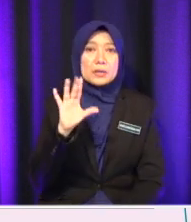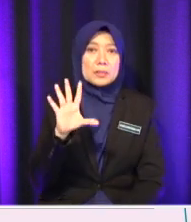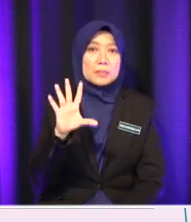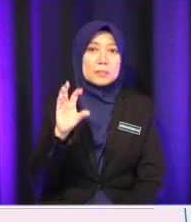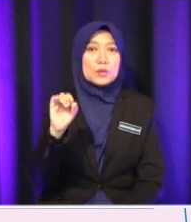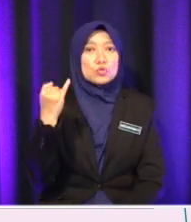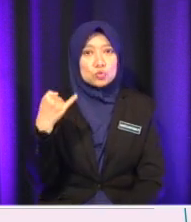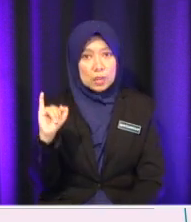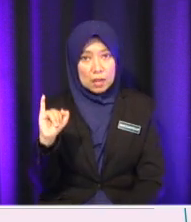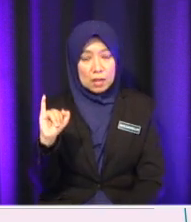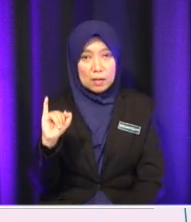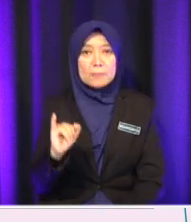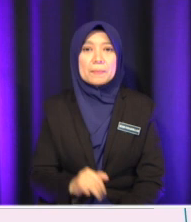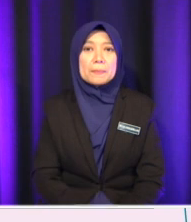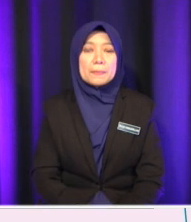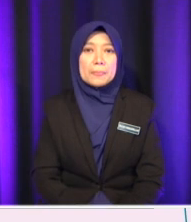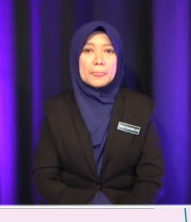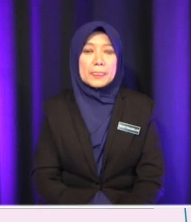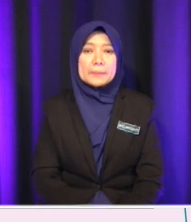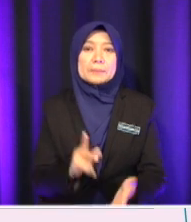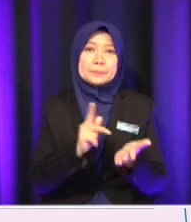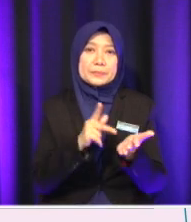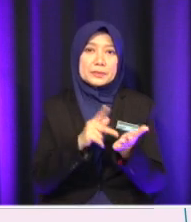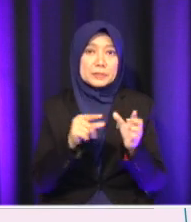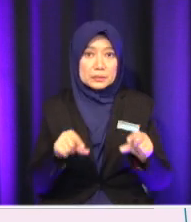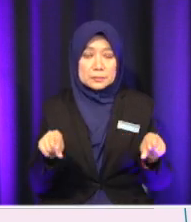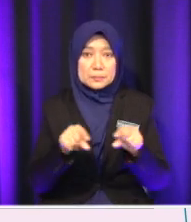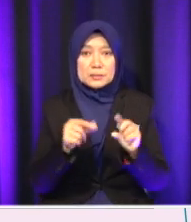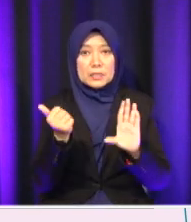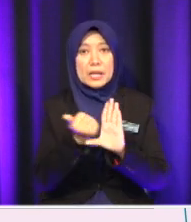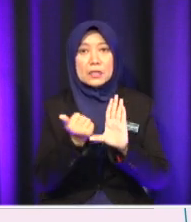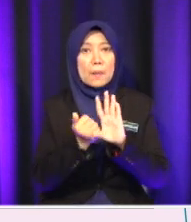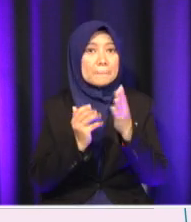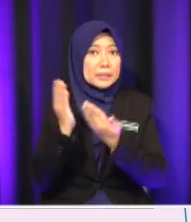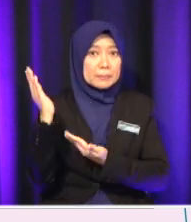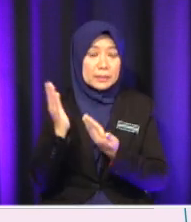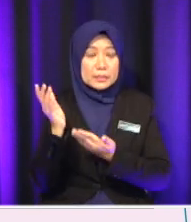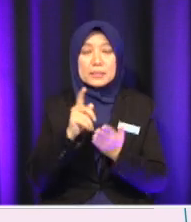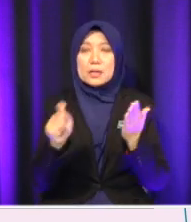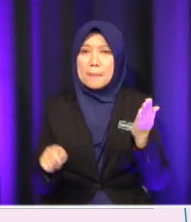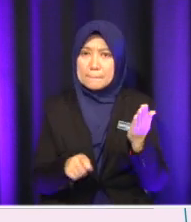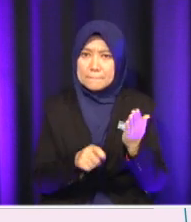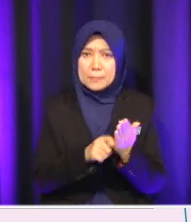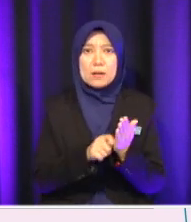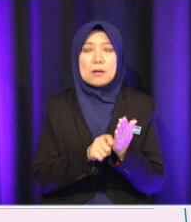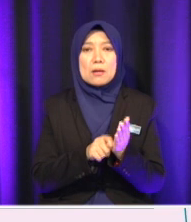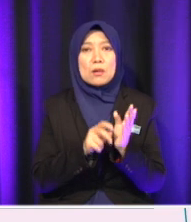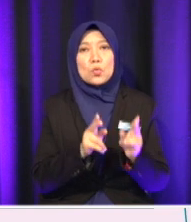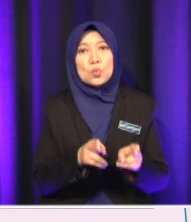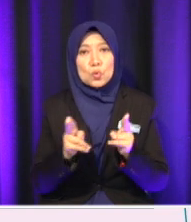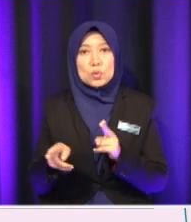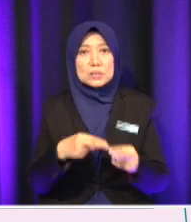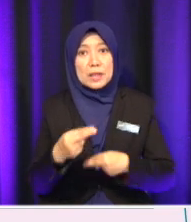juta Oke seterusnya mengira imbangan Eka memperhematan kita tambahkan urusnya ke kerajaan